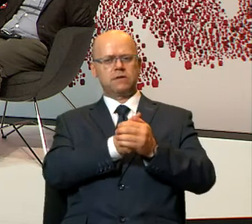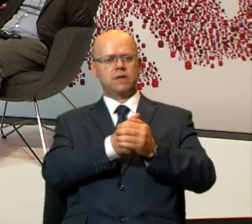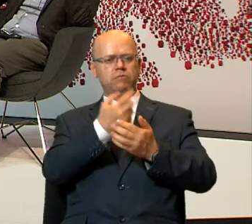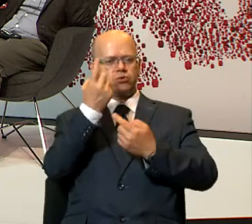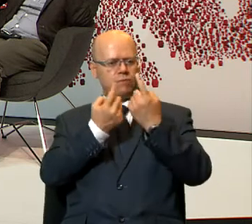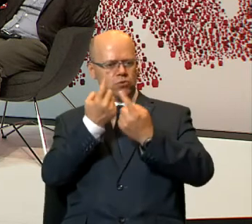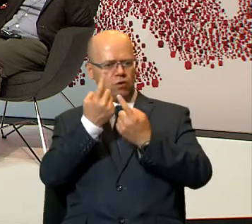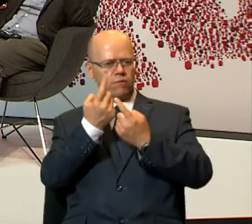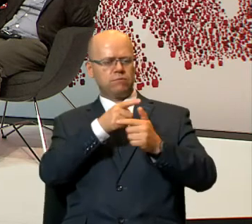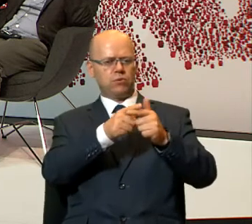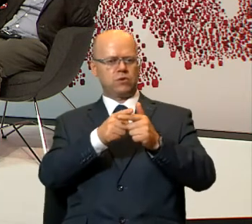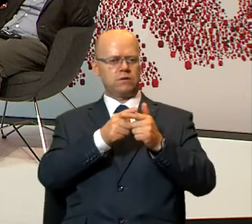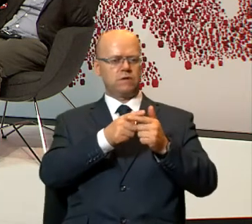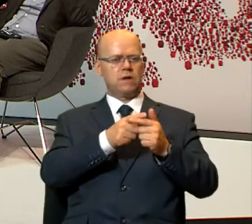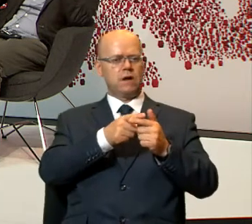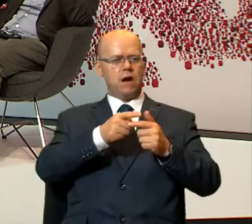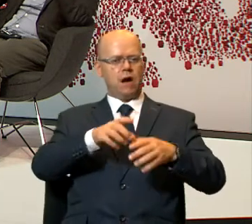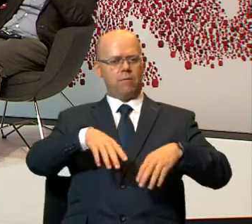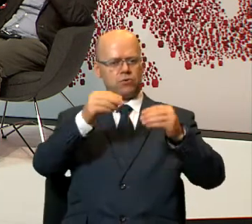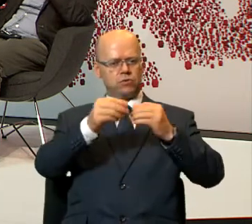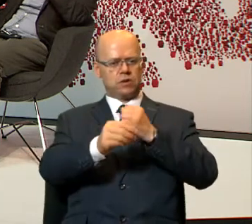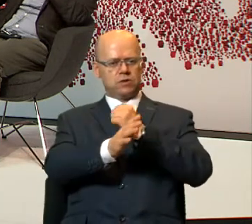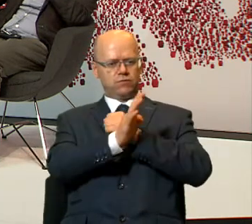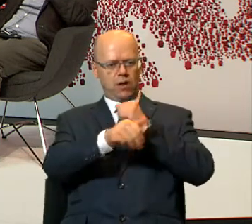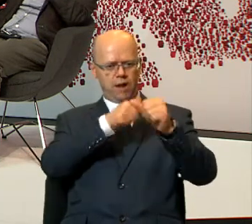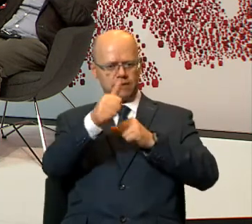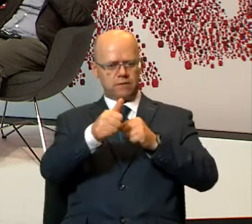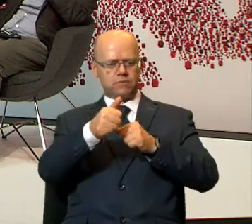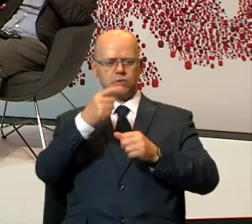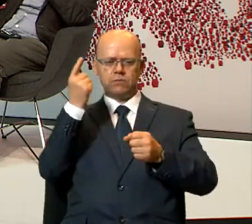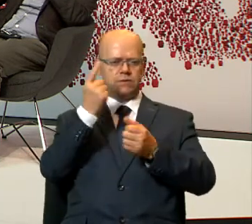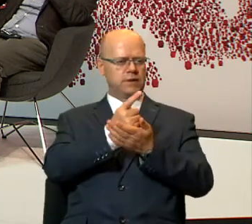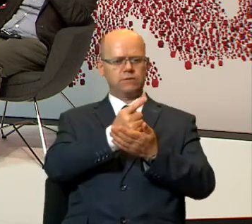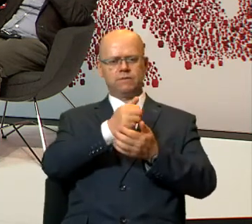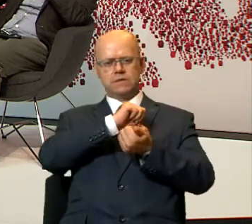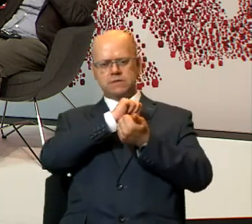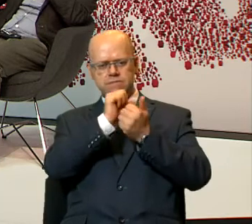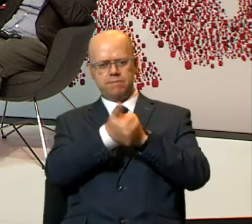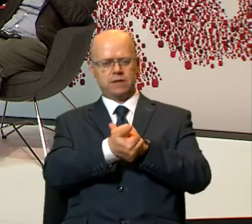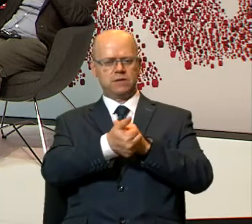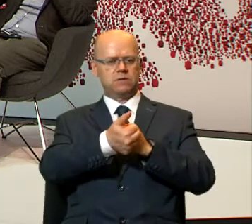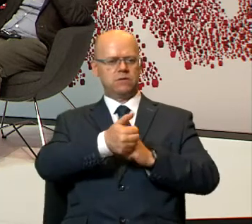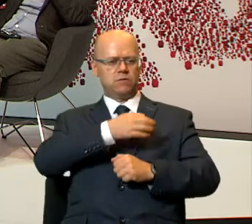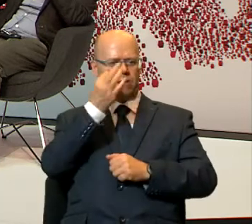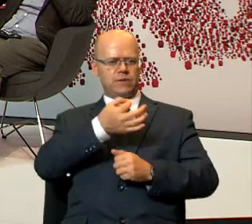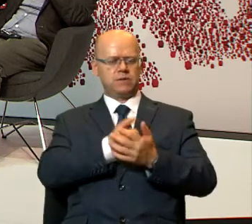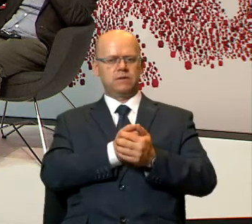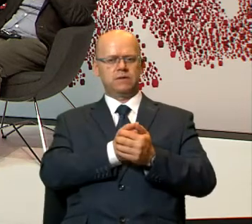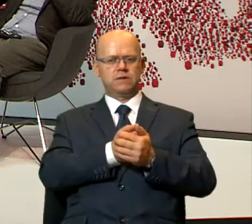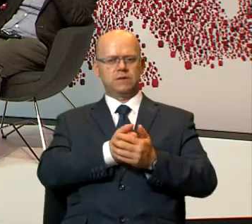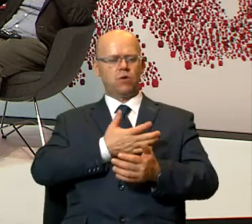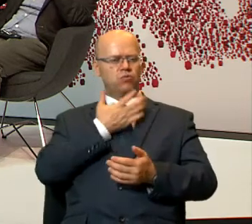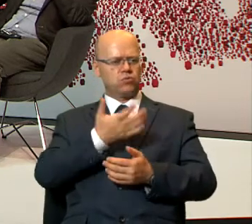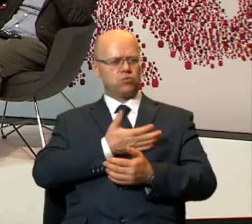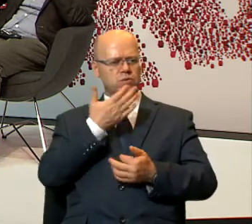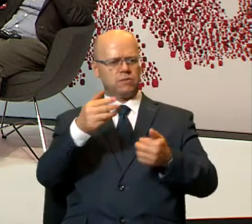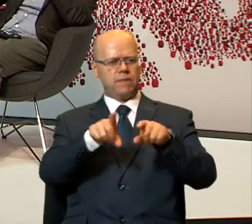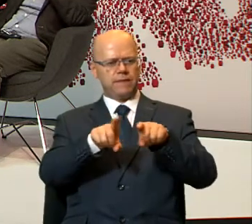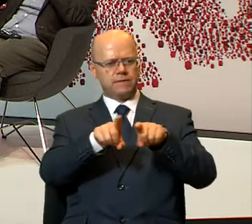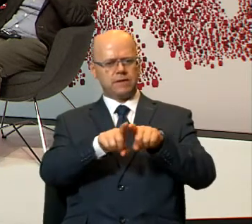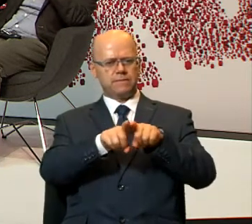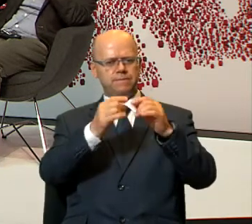społeczeństwo, ale nagle z początkiem lat 90. nagle musiało się zdecydowanie zmodernizować i wobec czego doświadczyć także